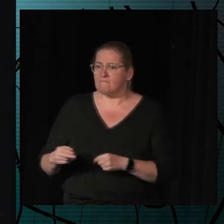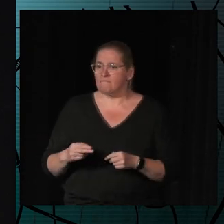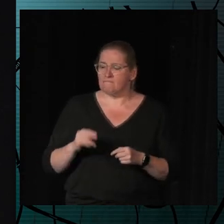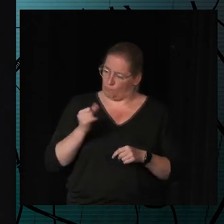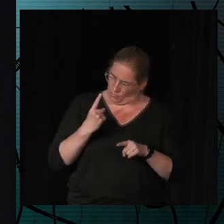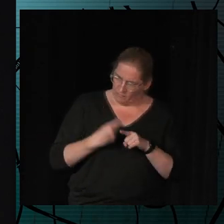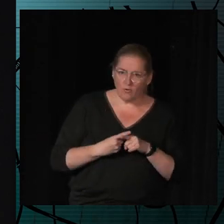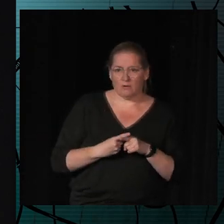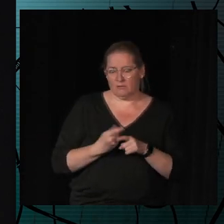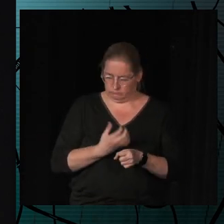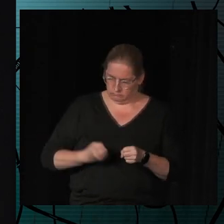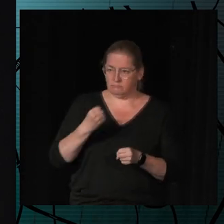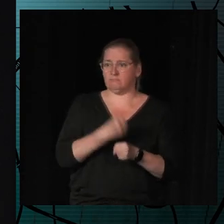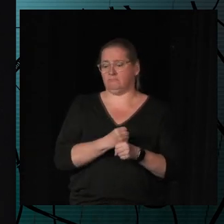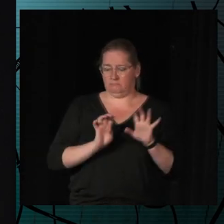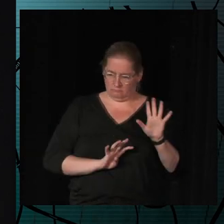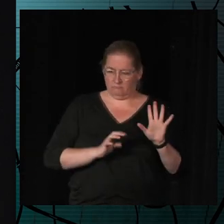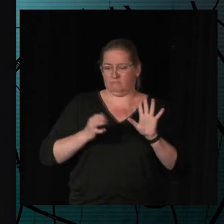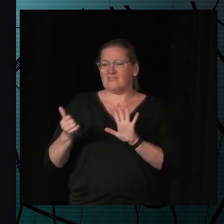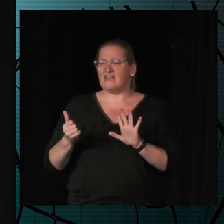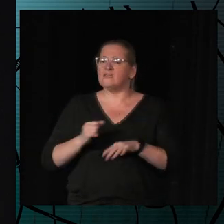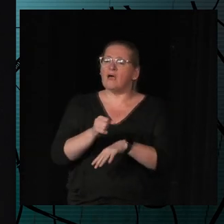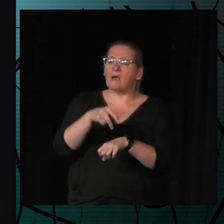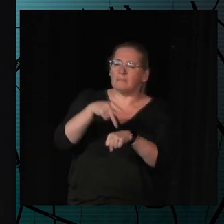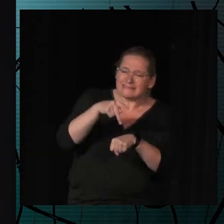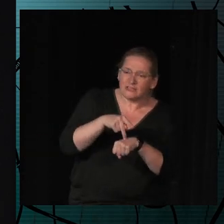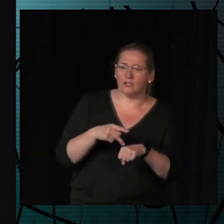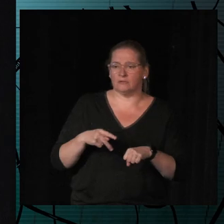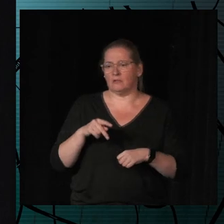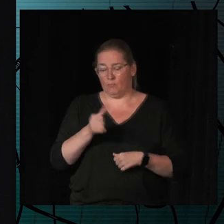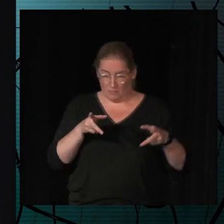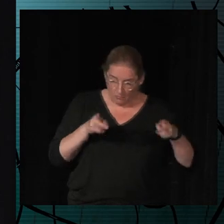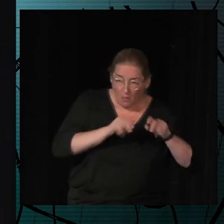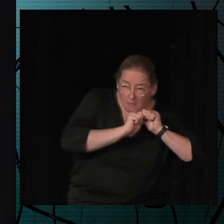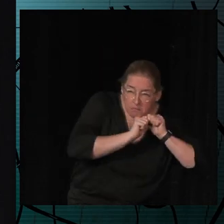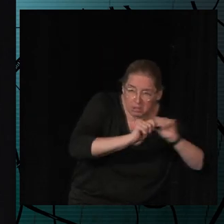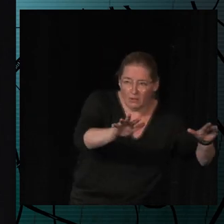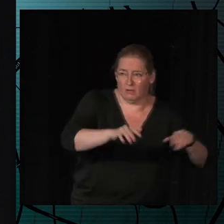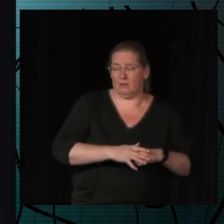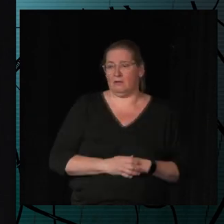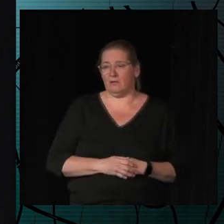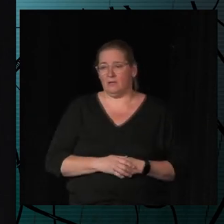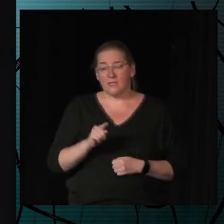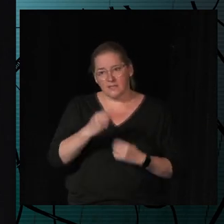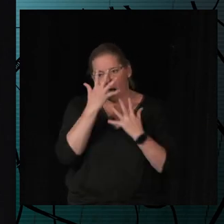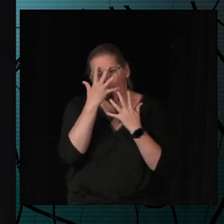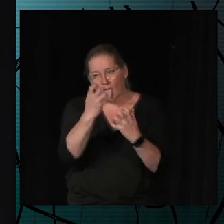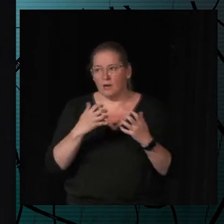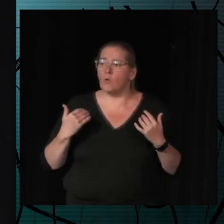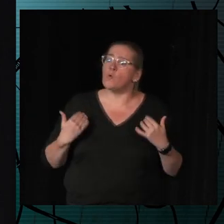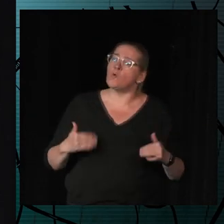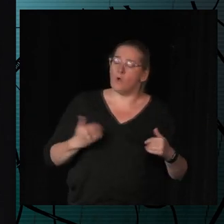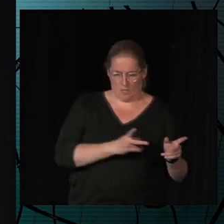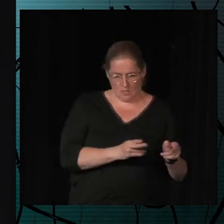96 donc qui vraiment surf sur l'effet PlayStation sur le premier heropus euh c'est une série qui est qui qui est fascinante dans plein